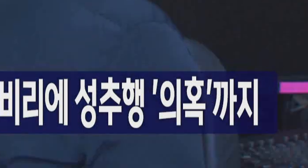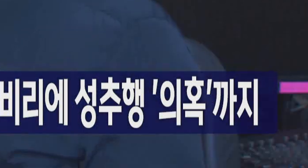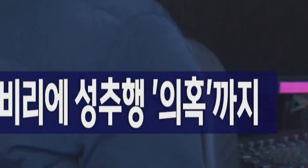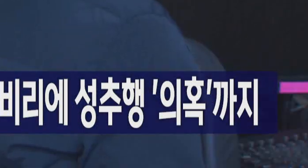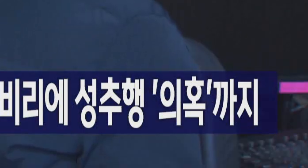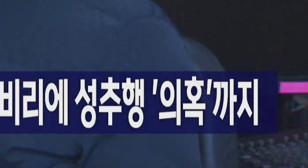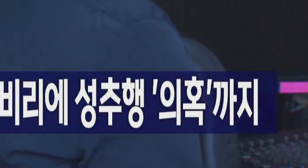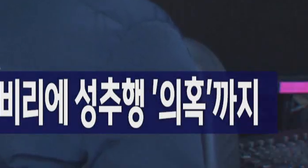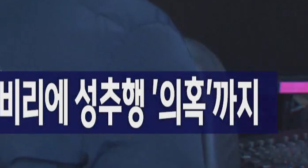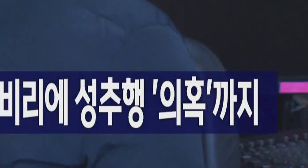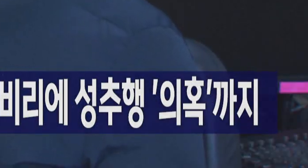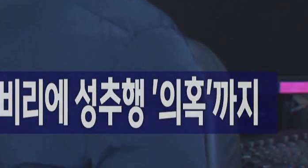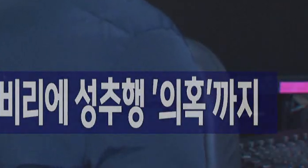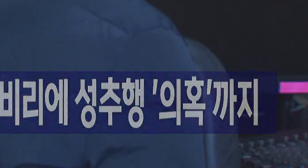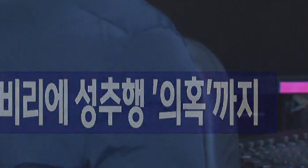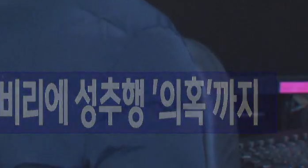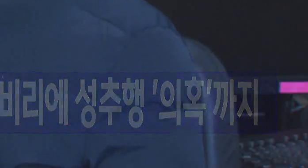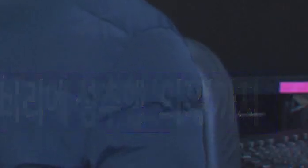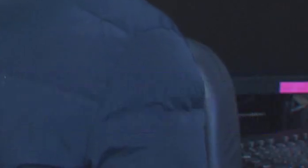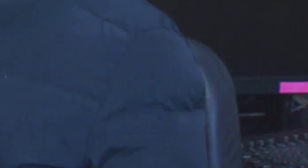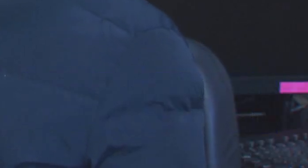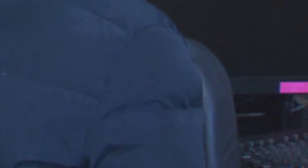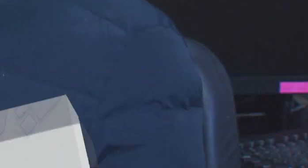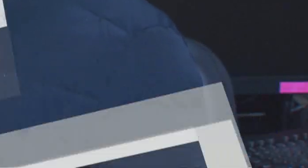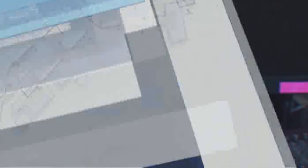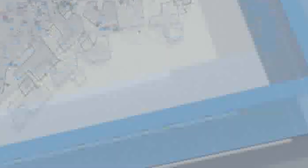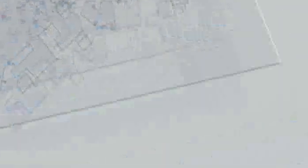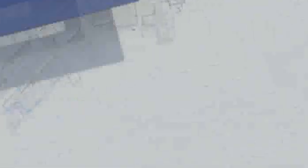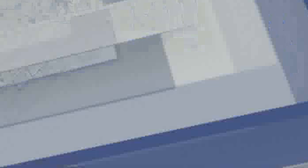혐의로 벌금형을 선고받아 논란이 커지고 있습니다.